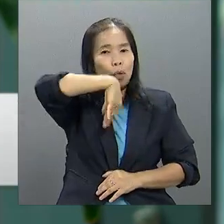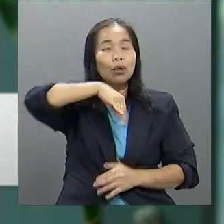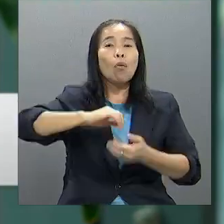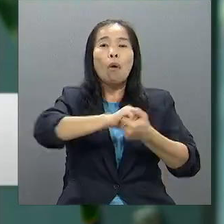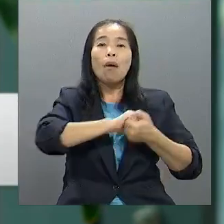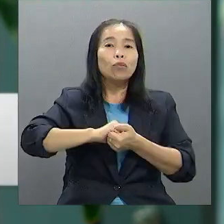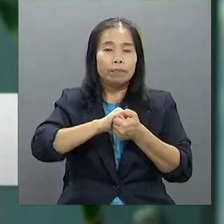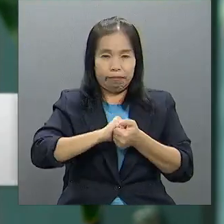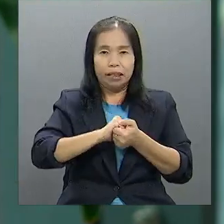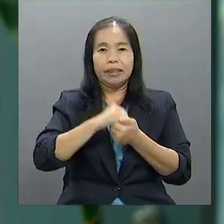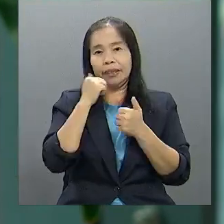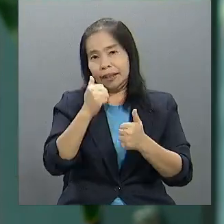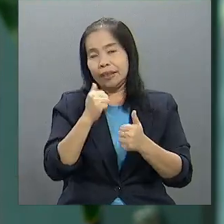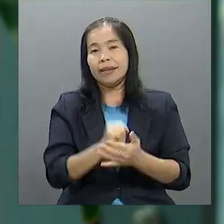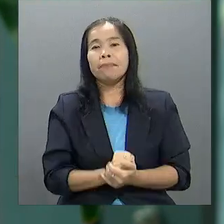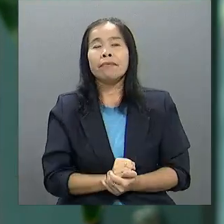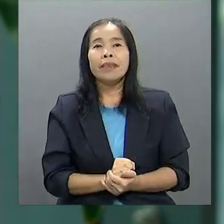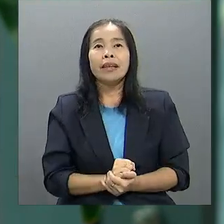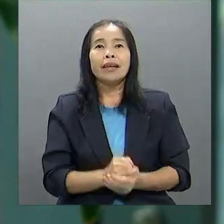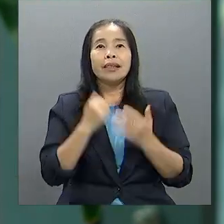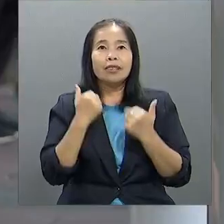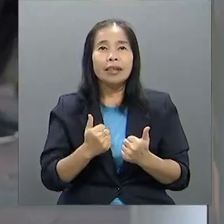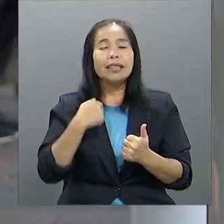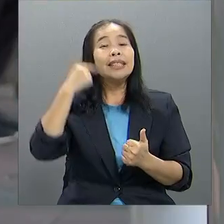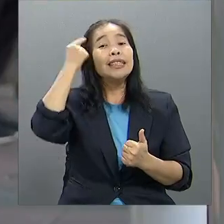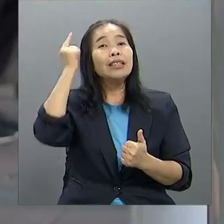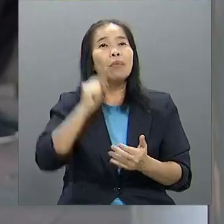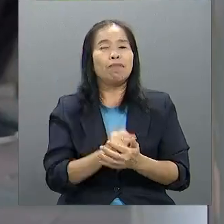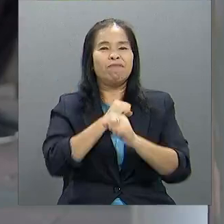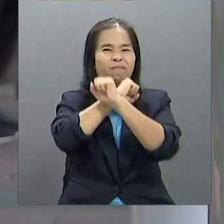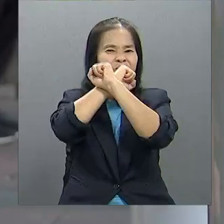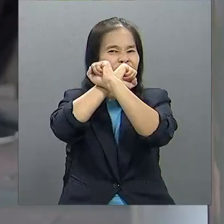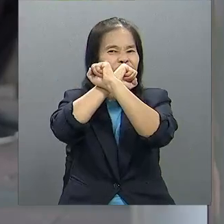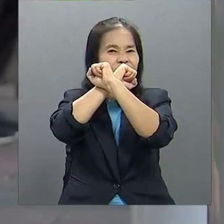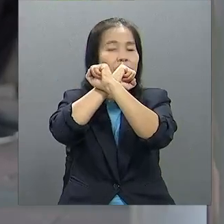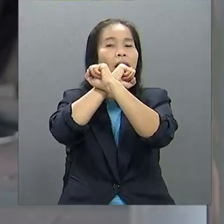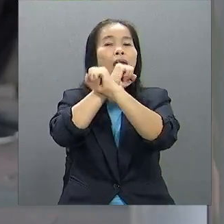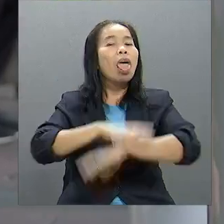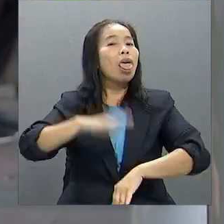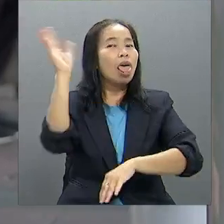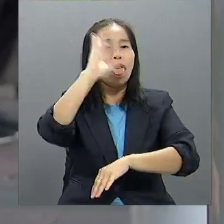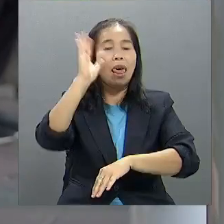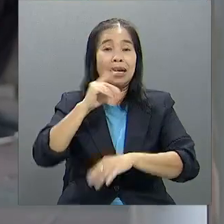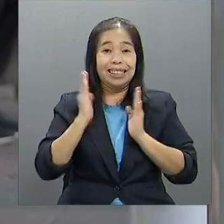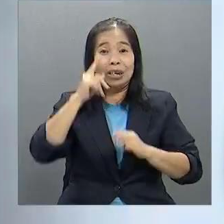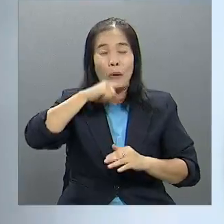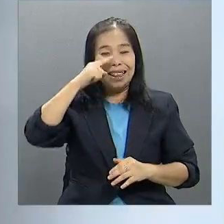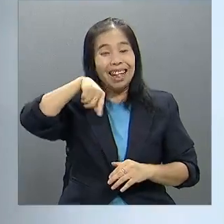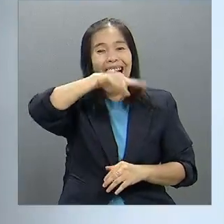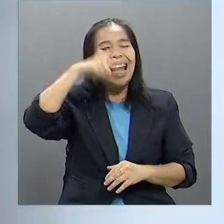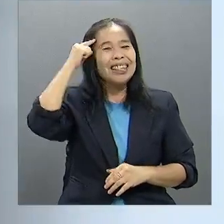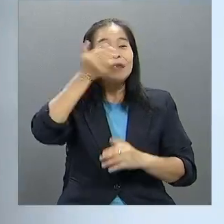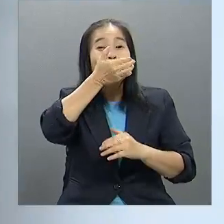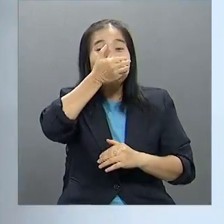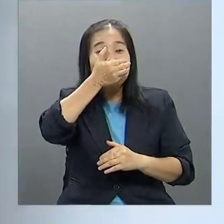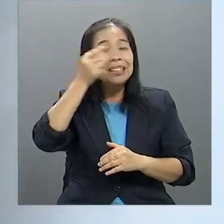คนเพราะฉะนั้นสิ่งแรกเลยผมคิดว่าการเราต้องไม่ตกทีแรกใครก็ไม่เชื่อหรอกว่าใส่หน้ากากเนี่ยช่วยกันได้ของการระบาดแ